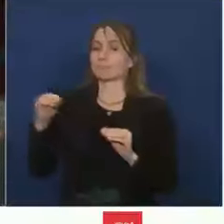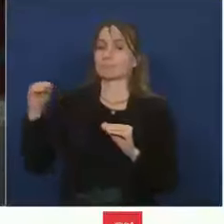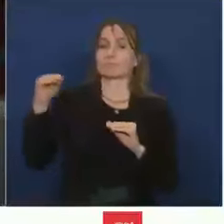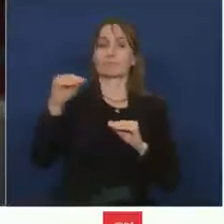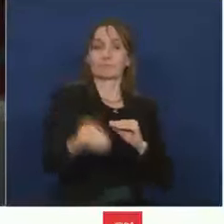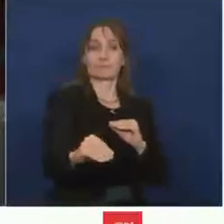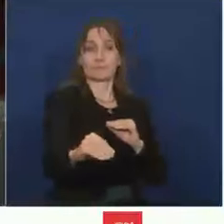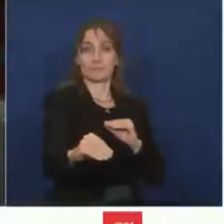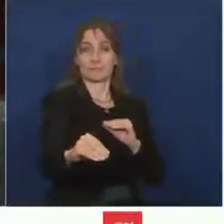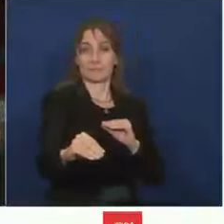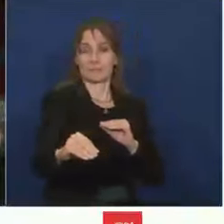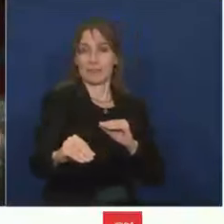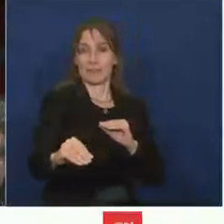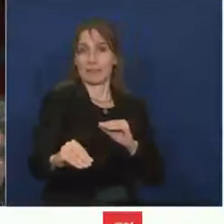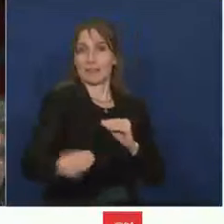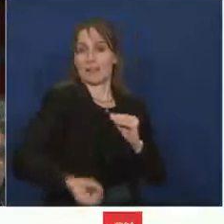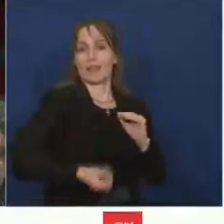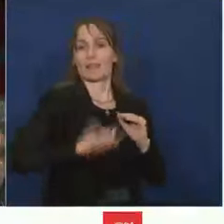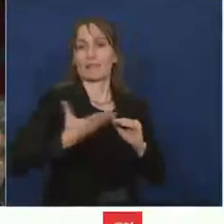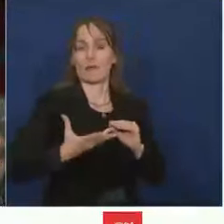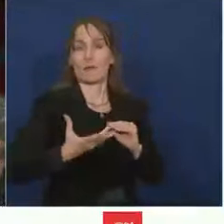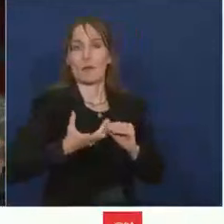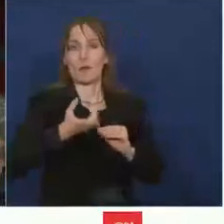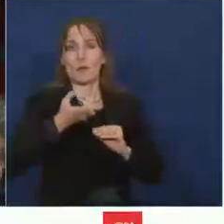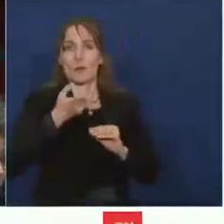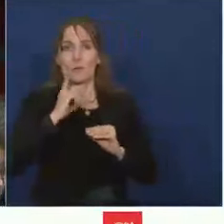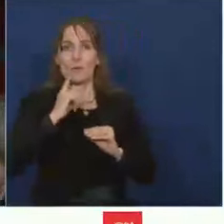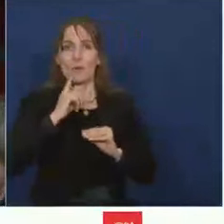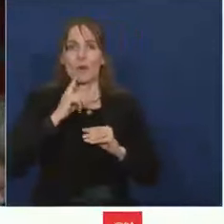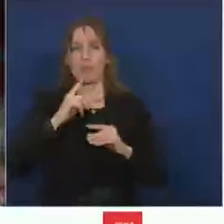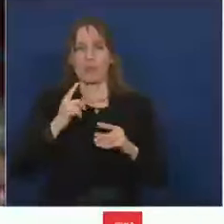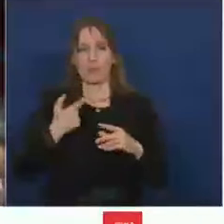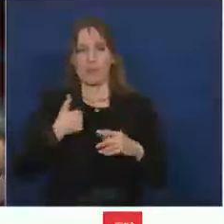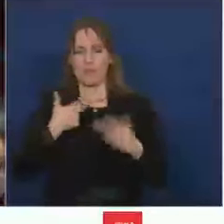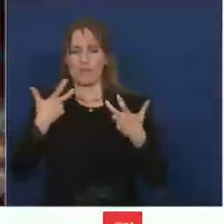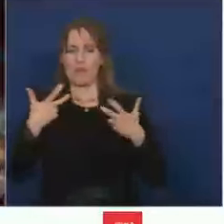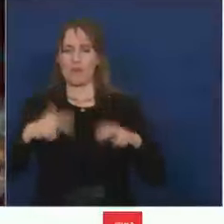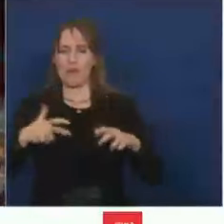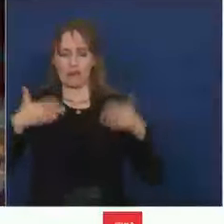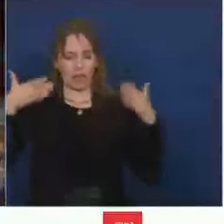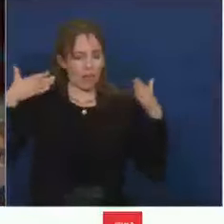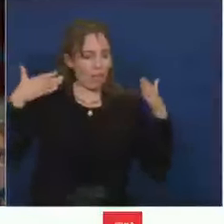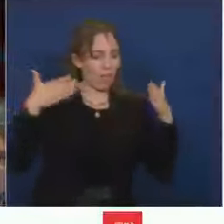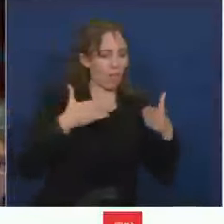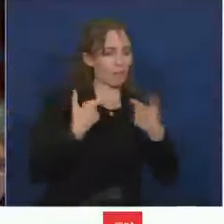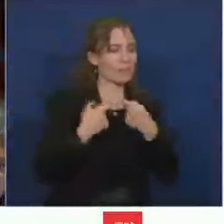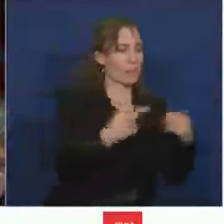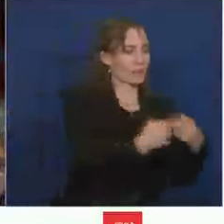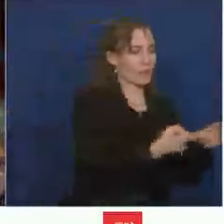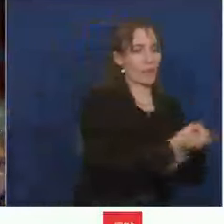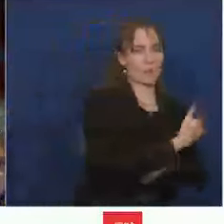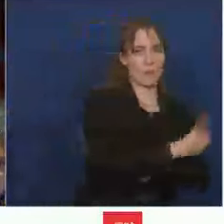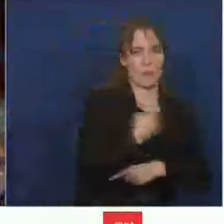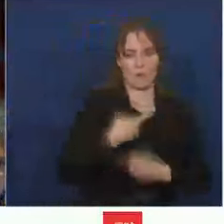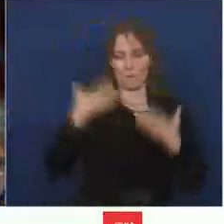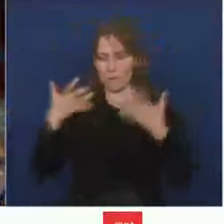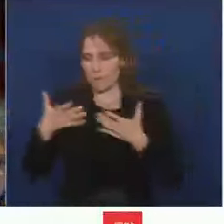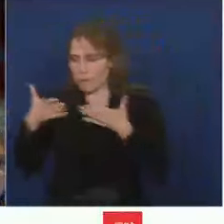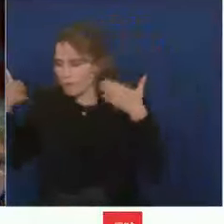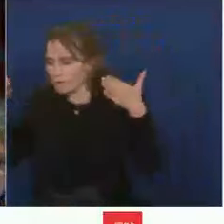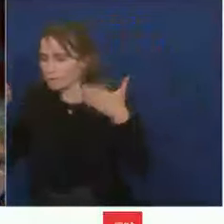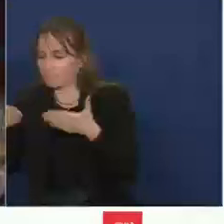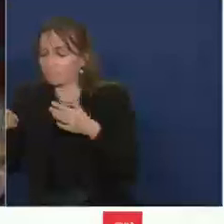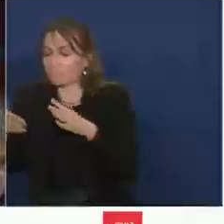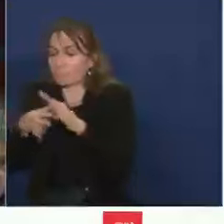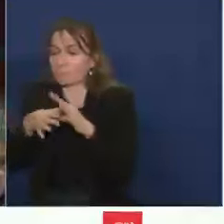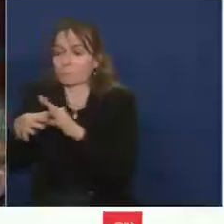su privilégier ce qui nous rassemble sur ce qui peut nous diviser. Je me réjouis à cet égard de l'annonce faite